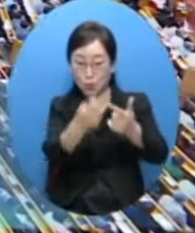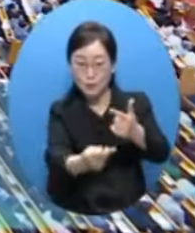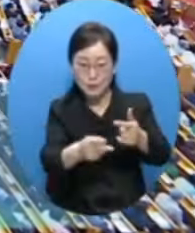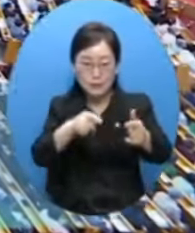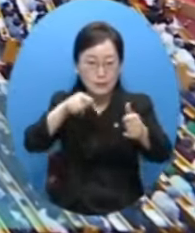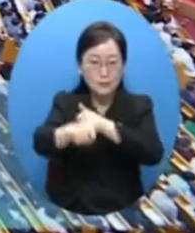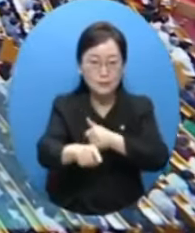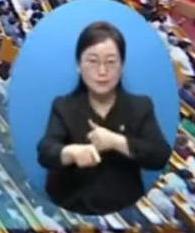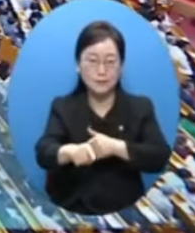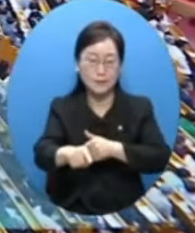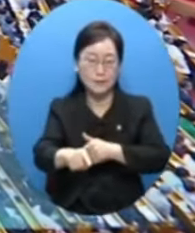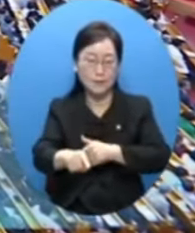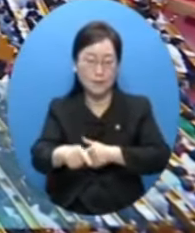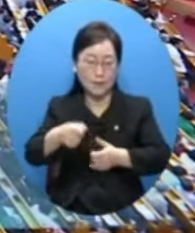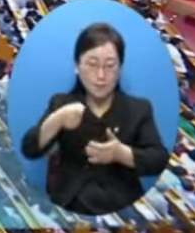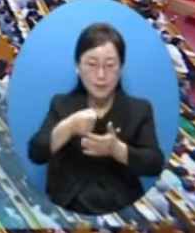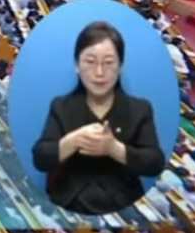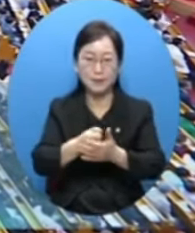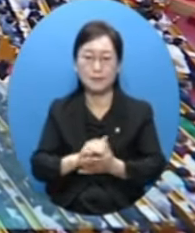죽이리라 하였더니.